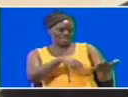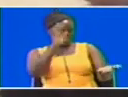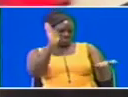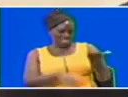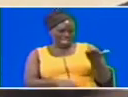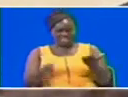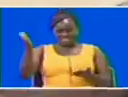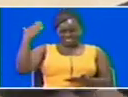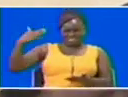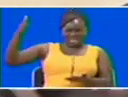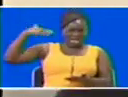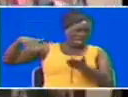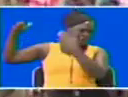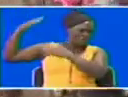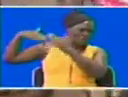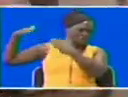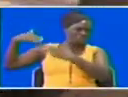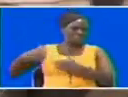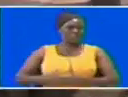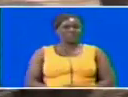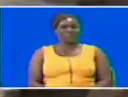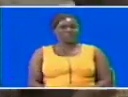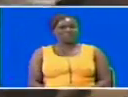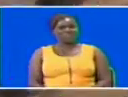ya ile awali.